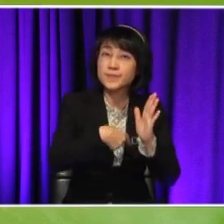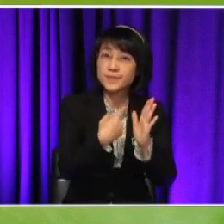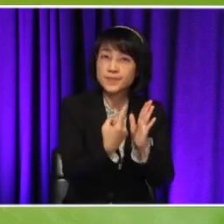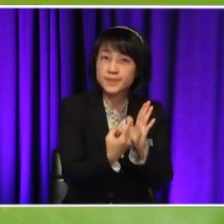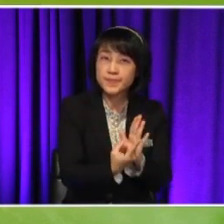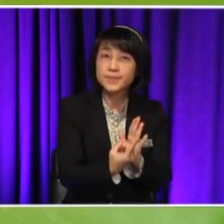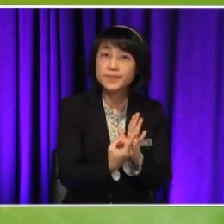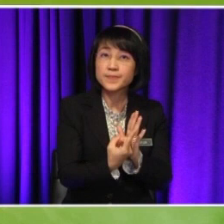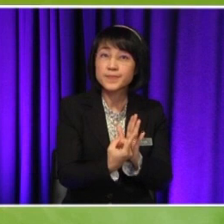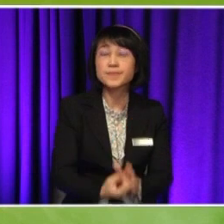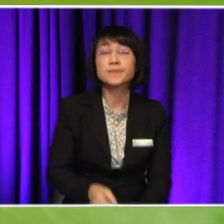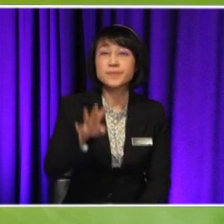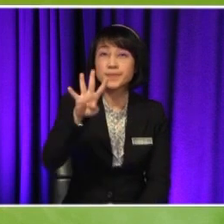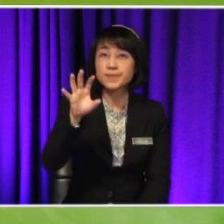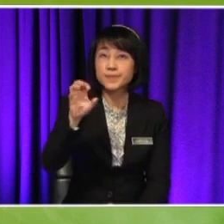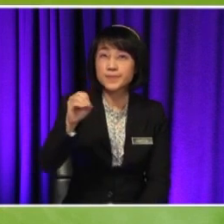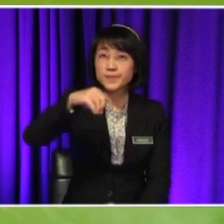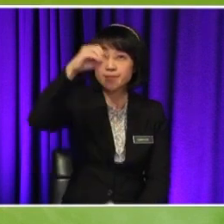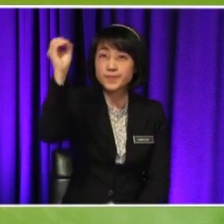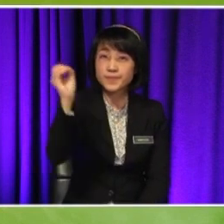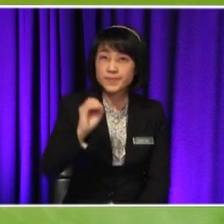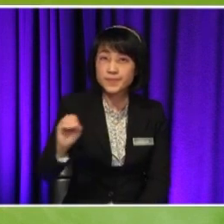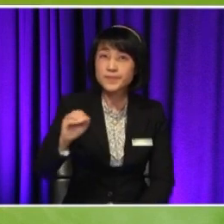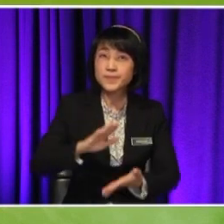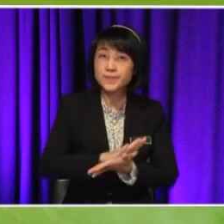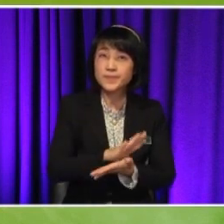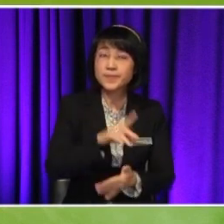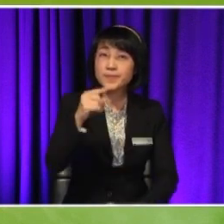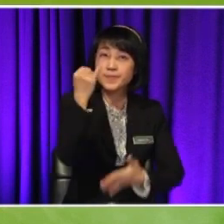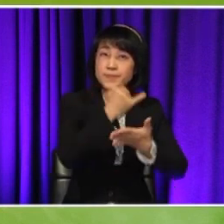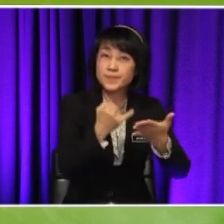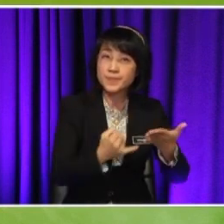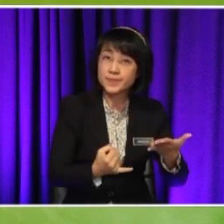kepada 40 markah. Okey, jadinya kalau kertas 1 ni adalah lukisan,